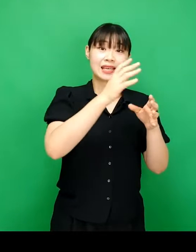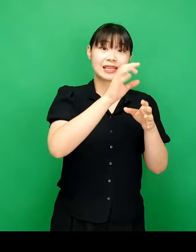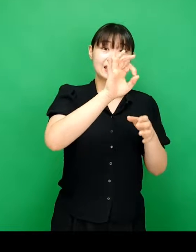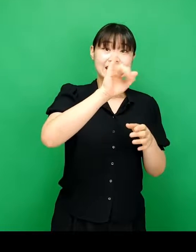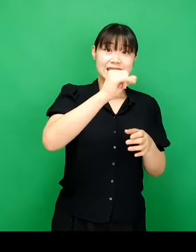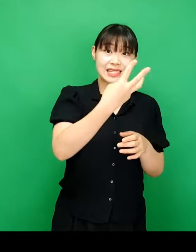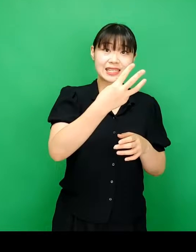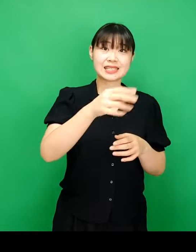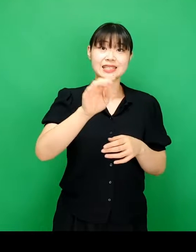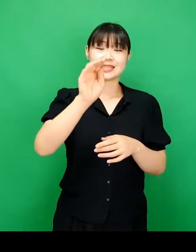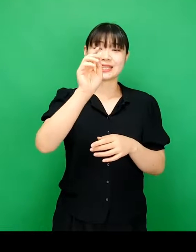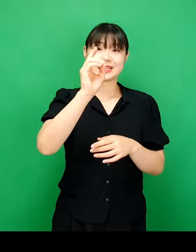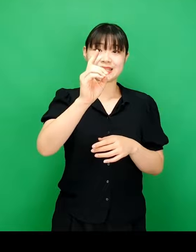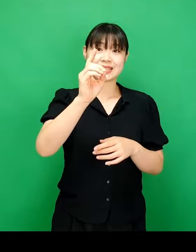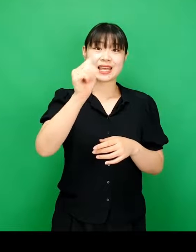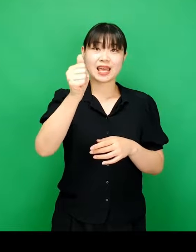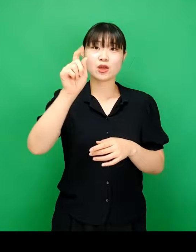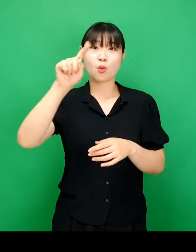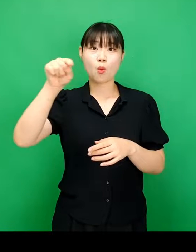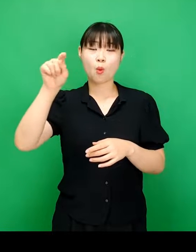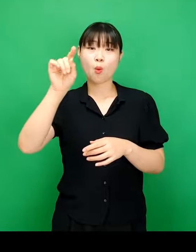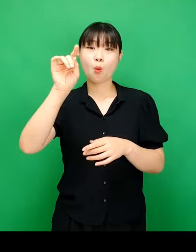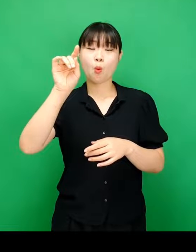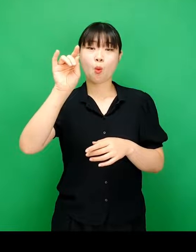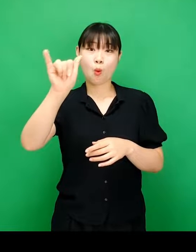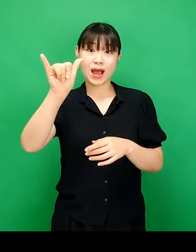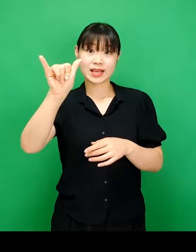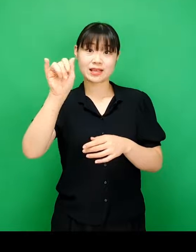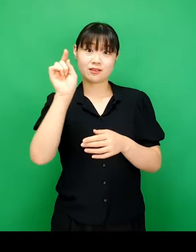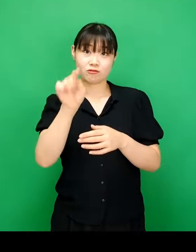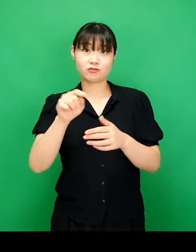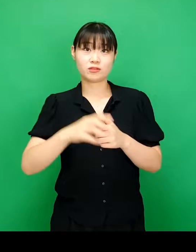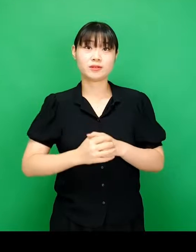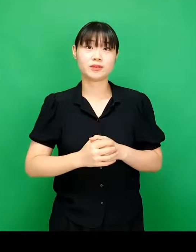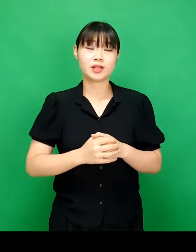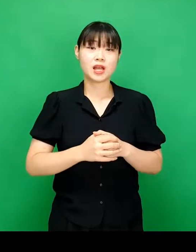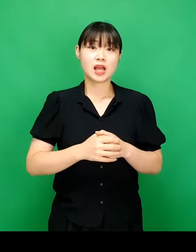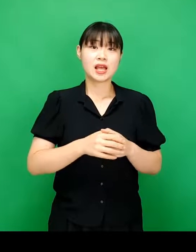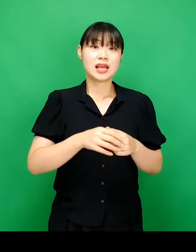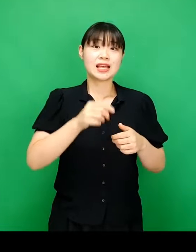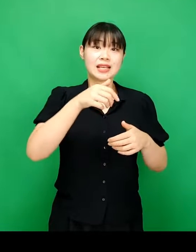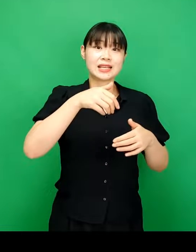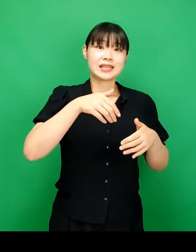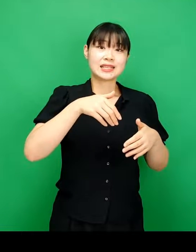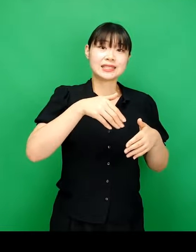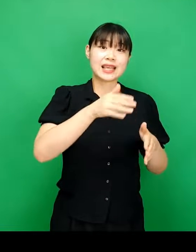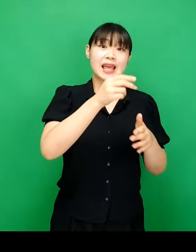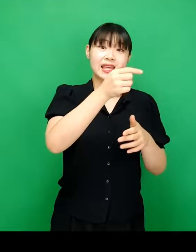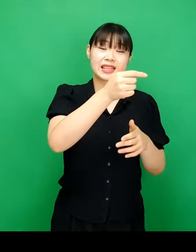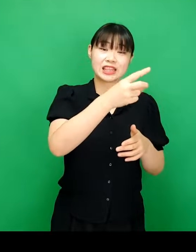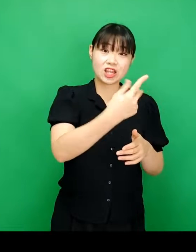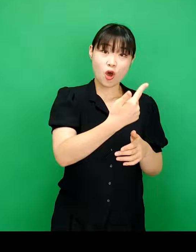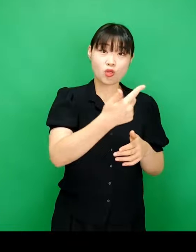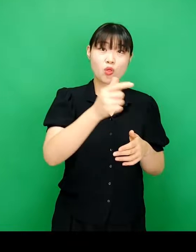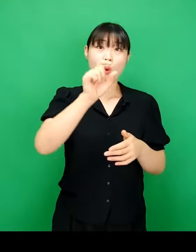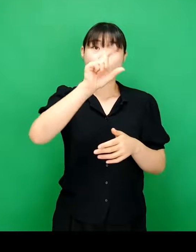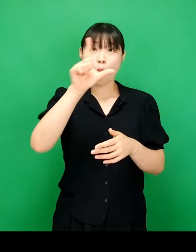생일 칸에는 day 함수를 입력합니다. 계산 결과가 조금 이상하게 나옵니다.